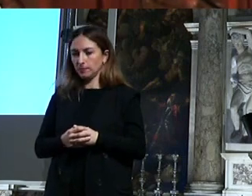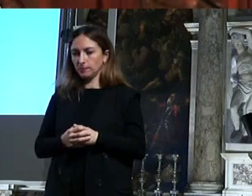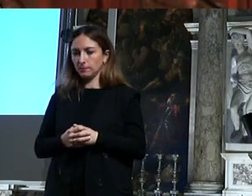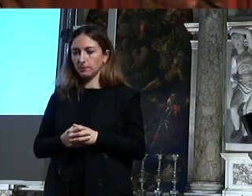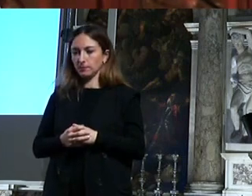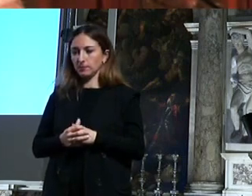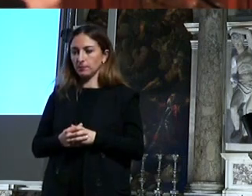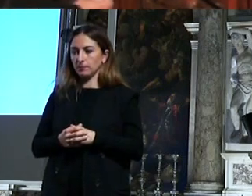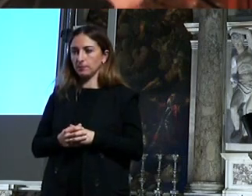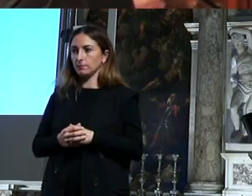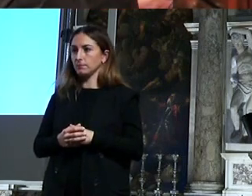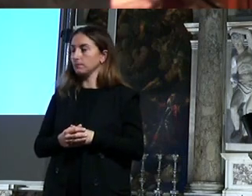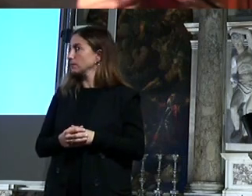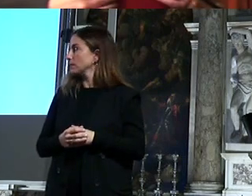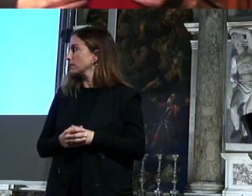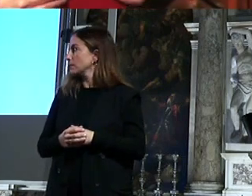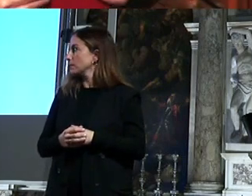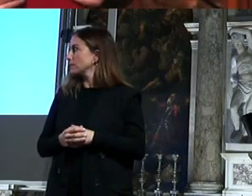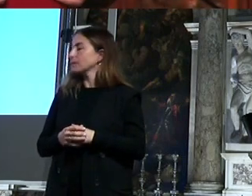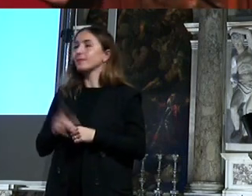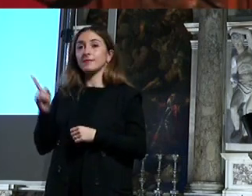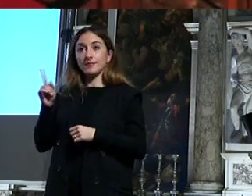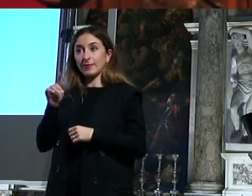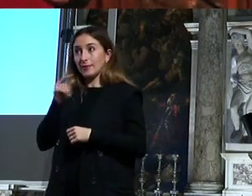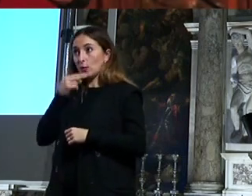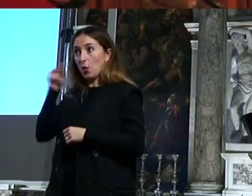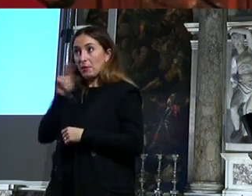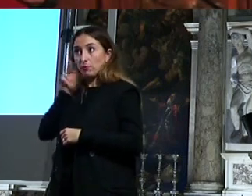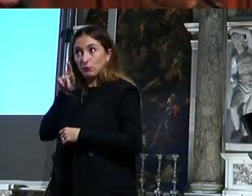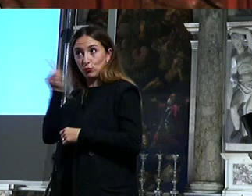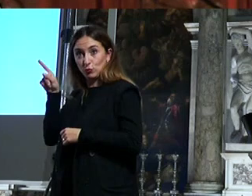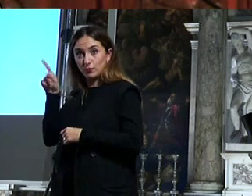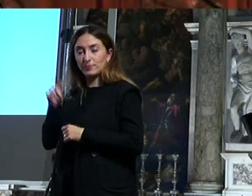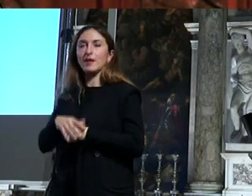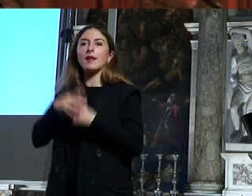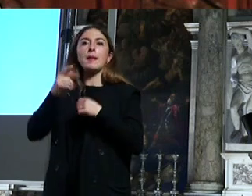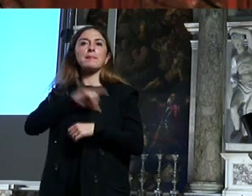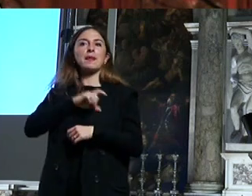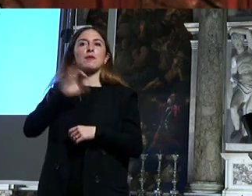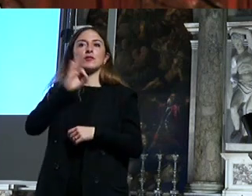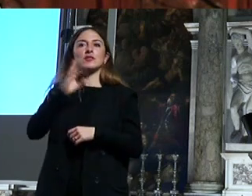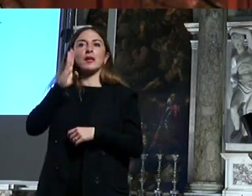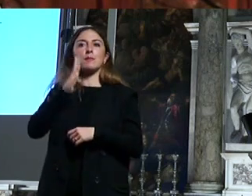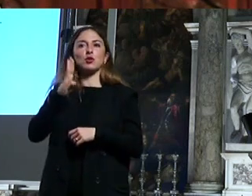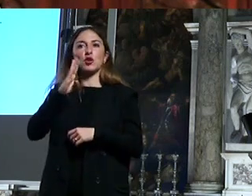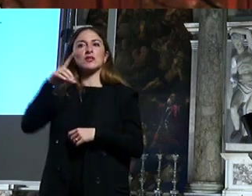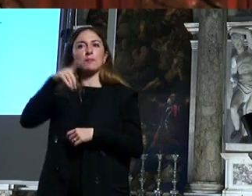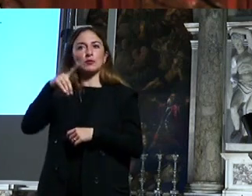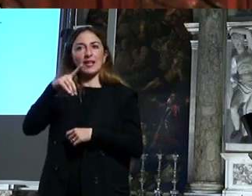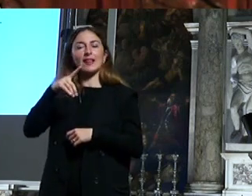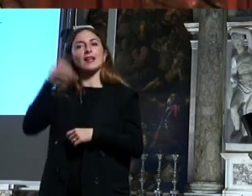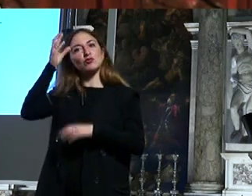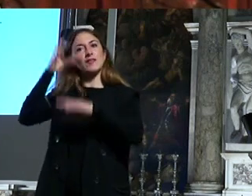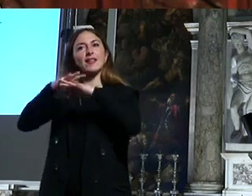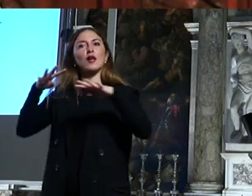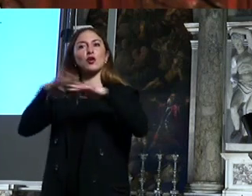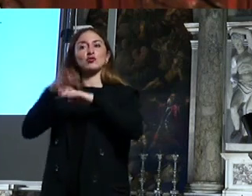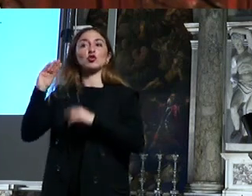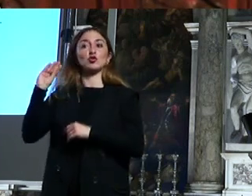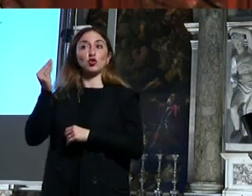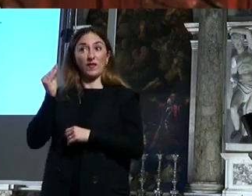Perfetto. Allora, annunci tu il nome. Allora, il premio Francesca Bortolotto Possati, Incroci di Civiltà